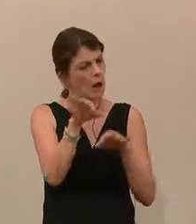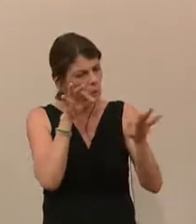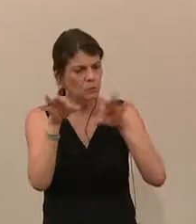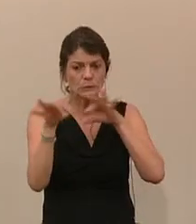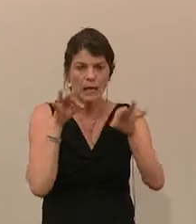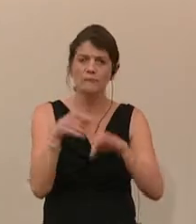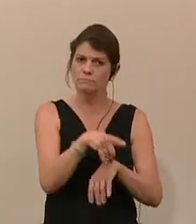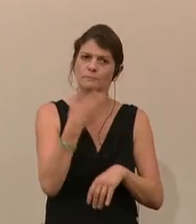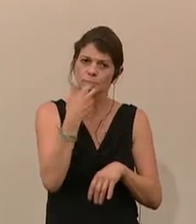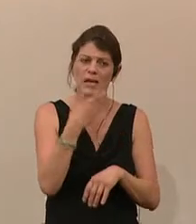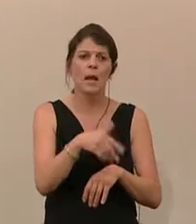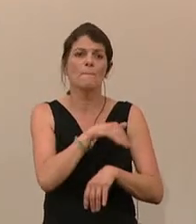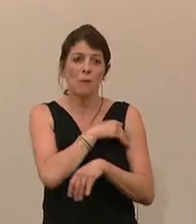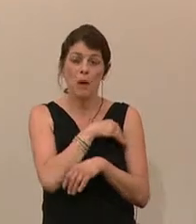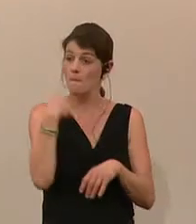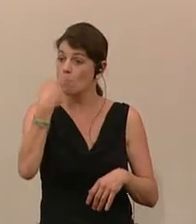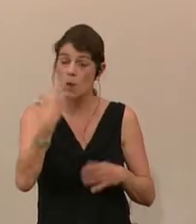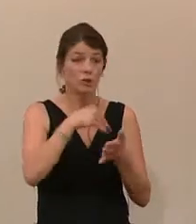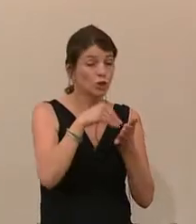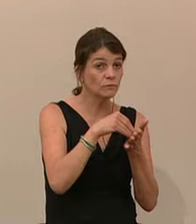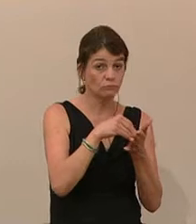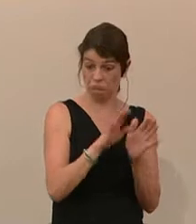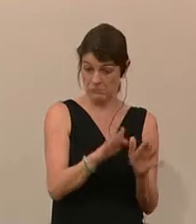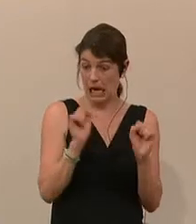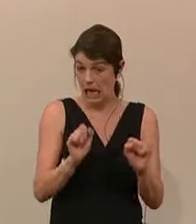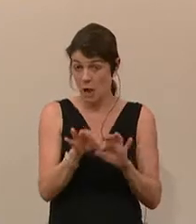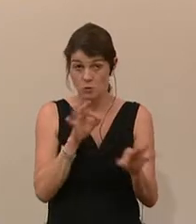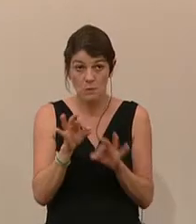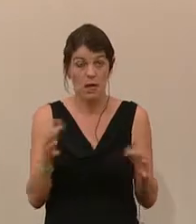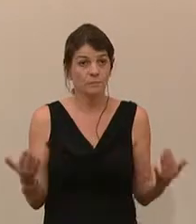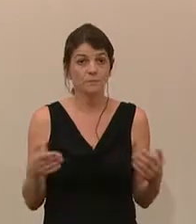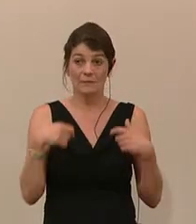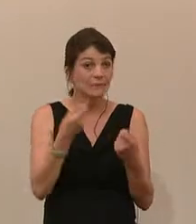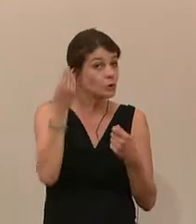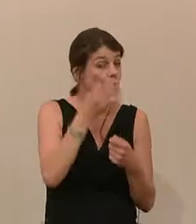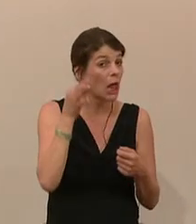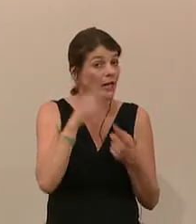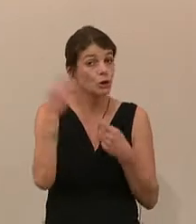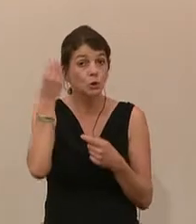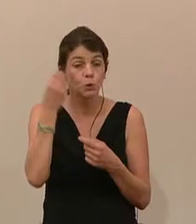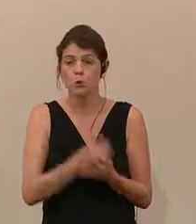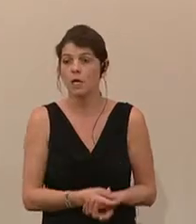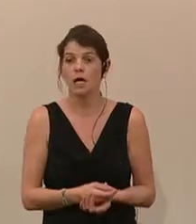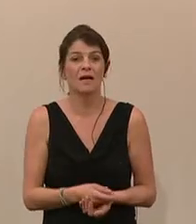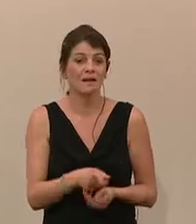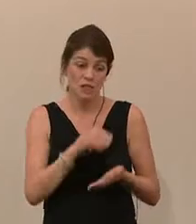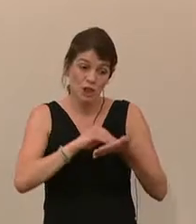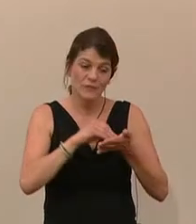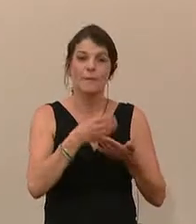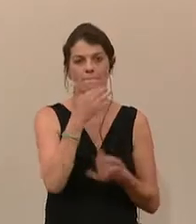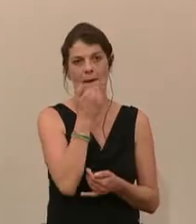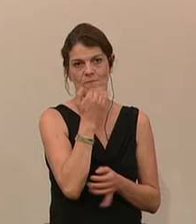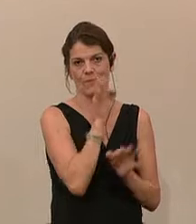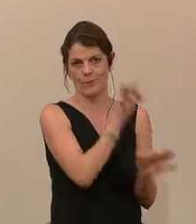sie maturieren, mündlich oder schriftlich. Und es gibt Schülerinnen und Schüler, die tun sich schriftlich